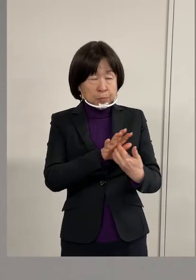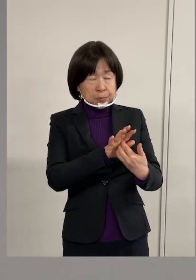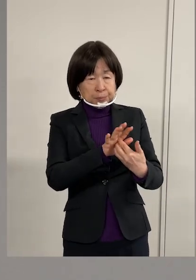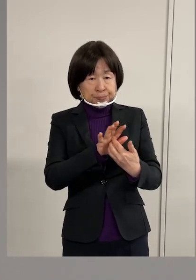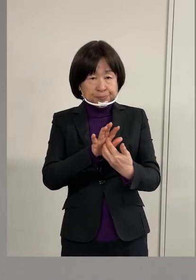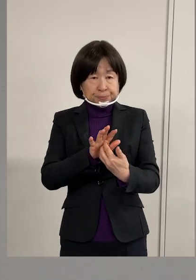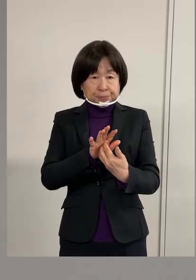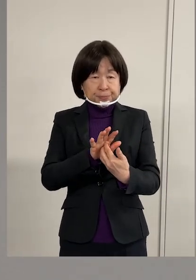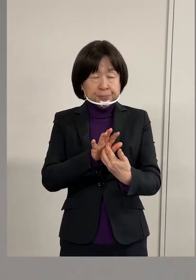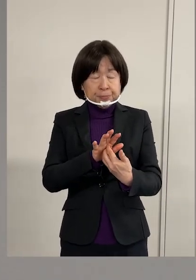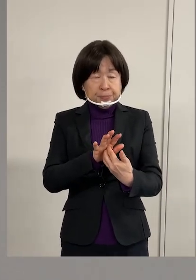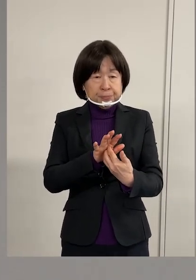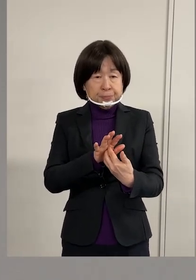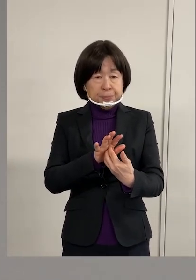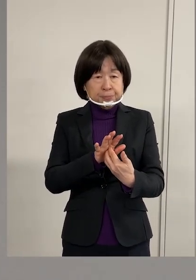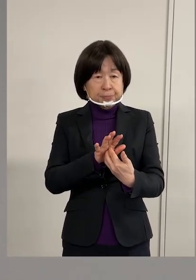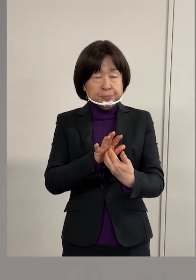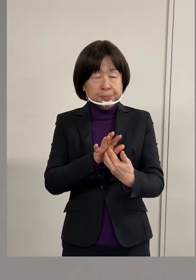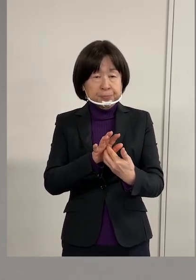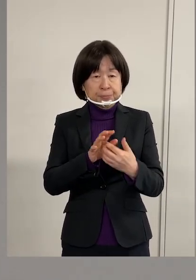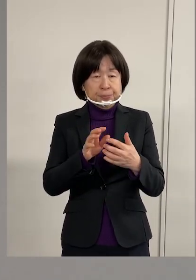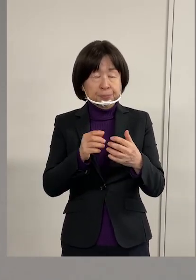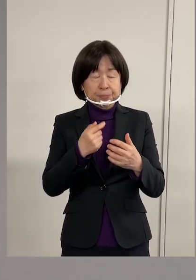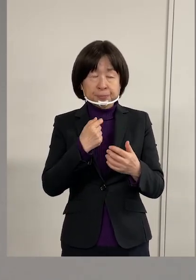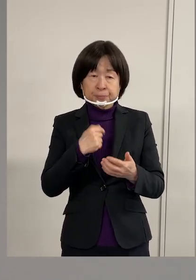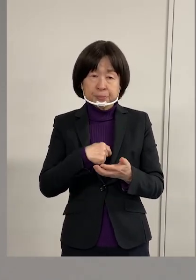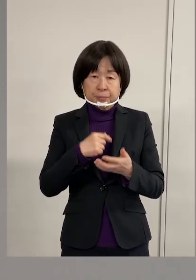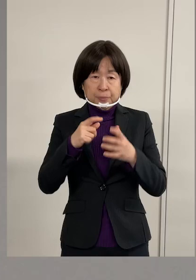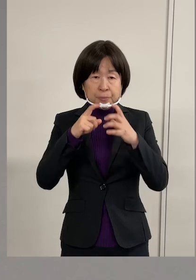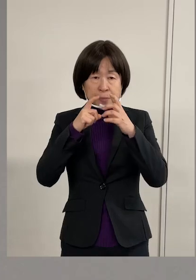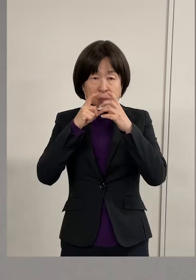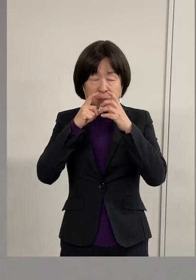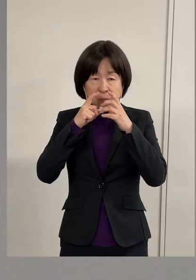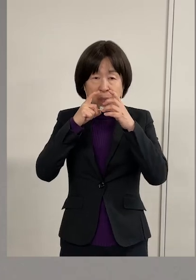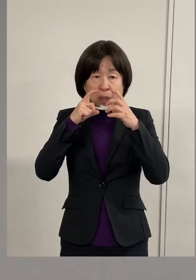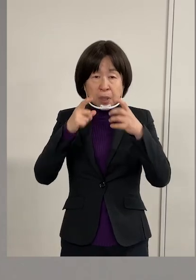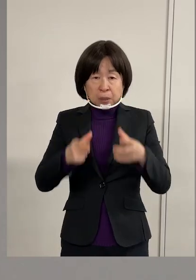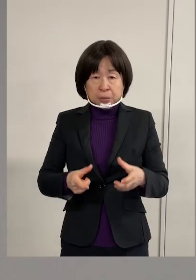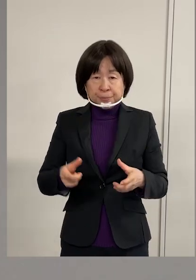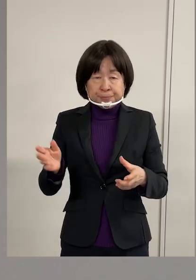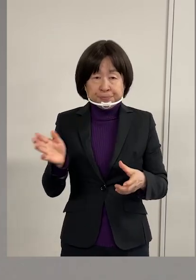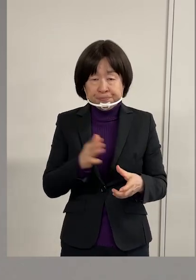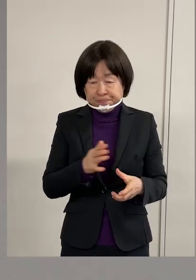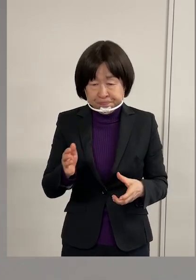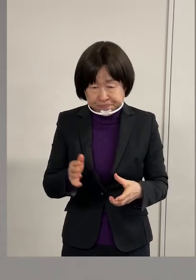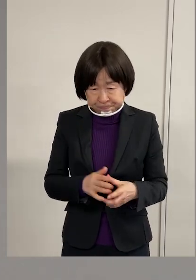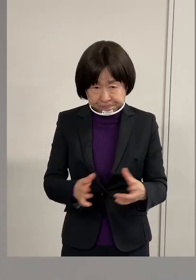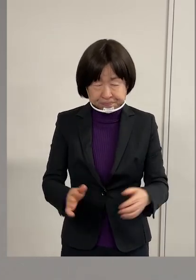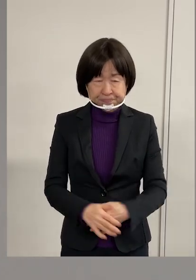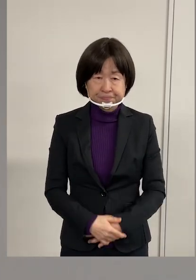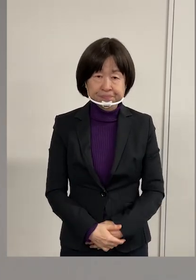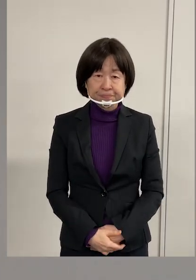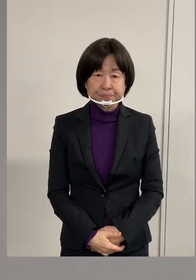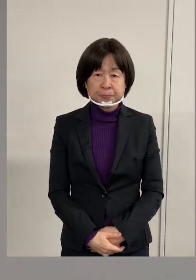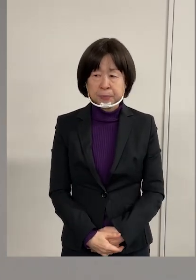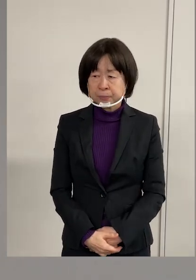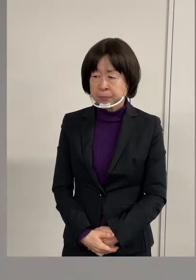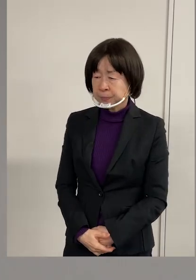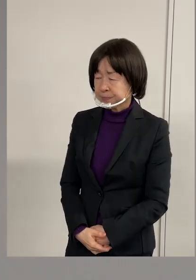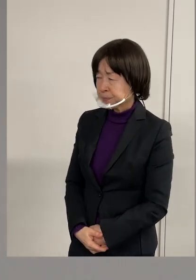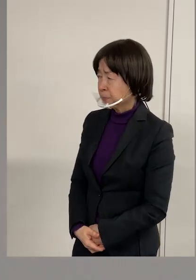ので、そんなに簡単にマスク外さないんじゃないかなというふうな、ふうにも思えるので、そのあたり含め